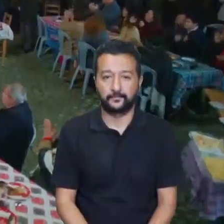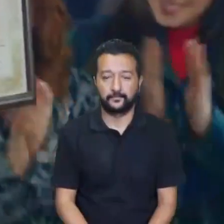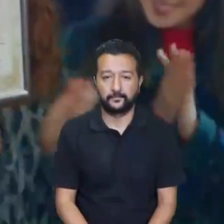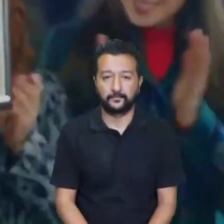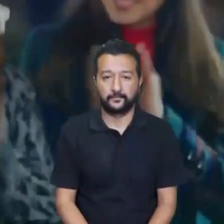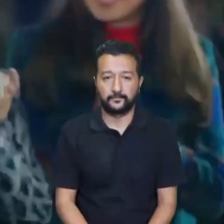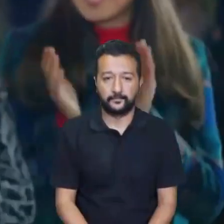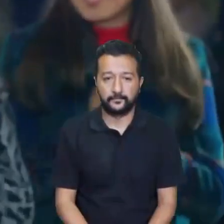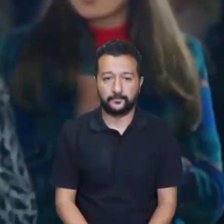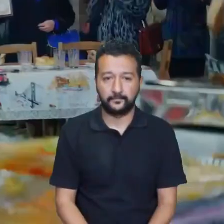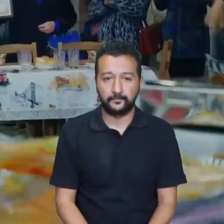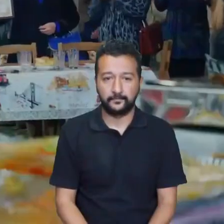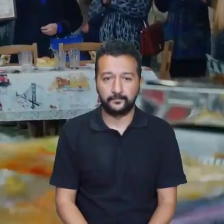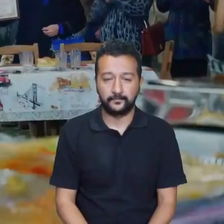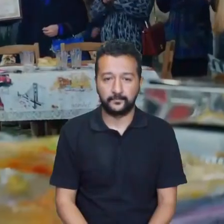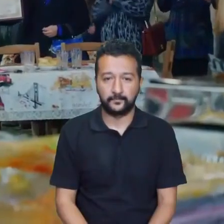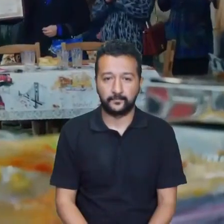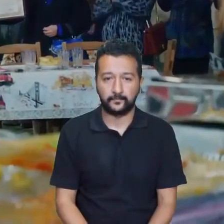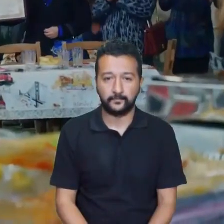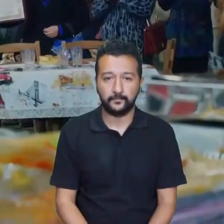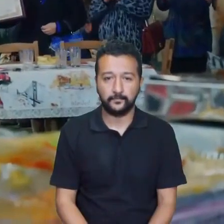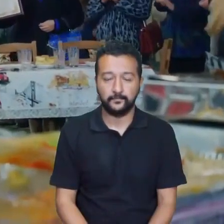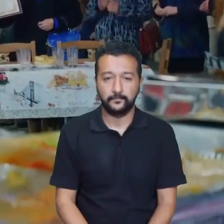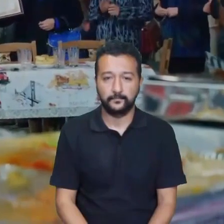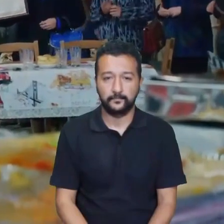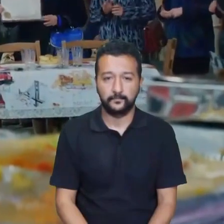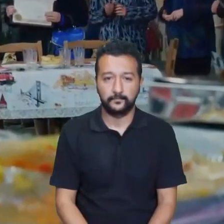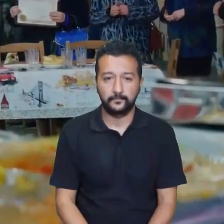Uygulanarak alkışladı. Bir Adile'ye küçümsercesine bakıyor.